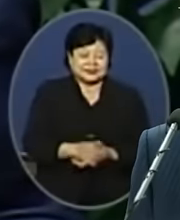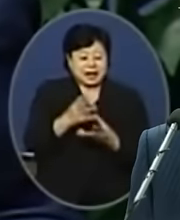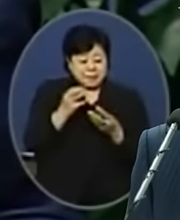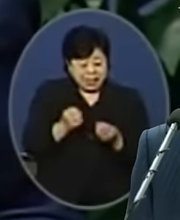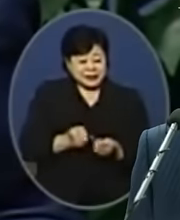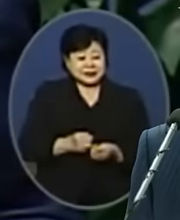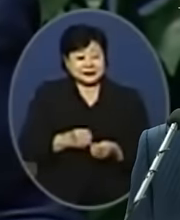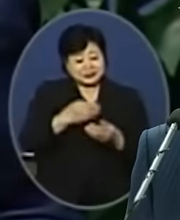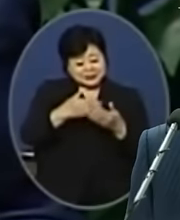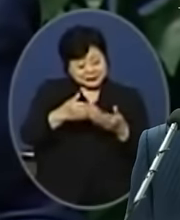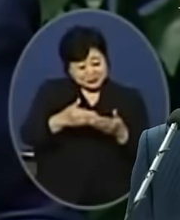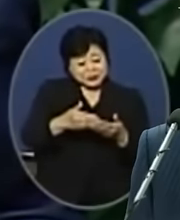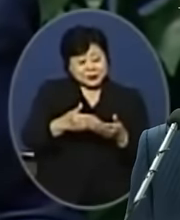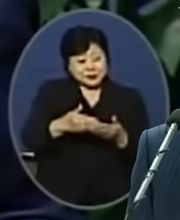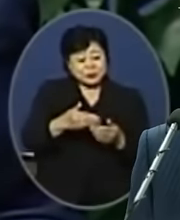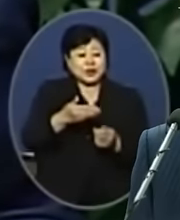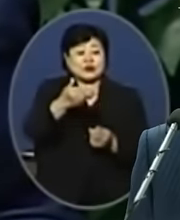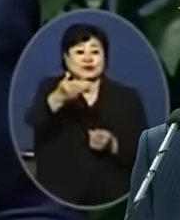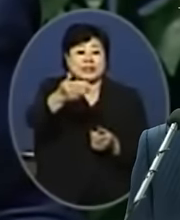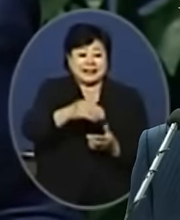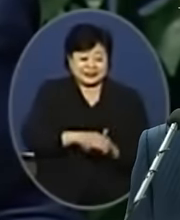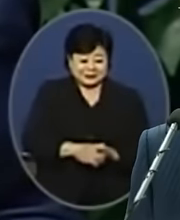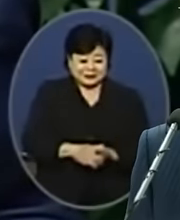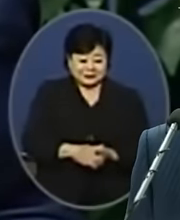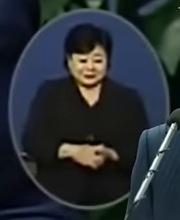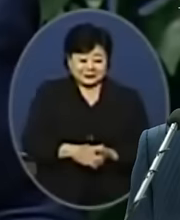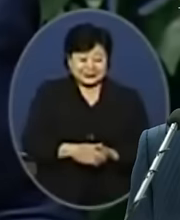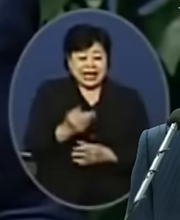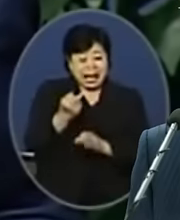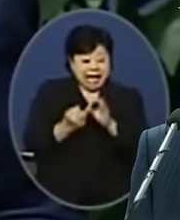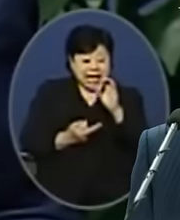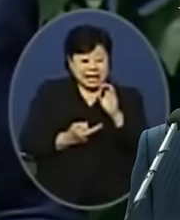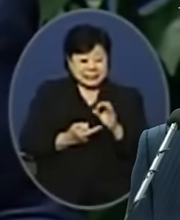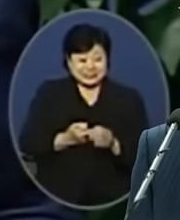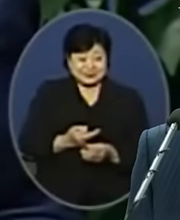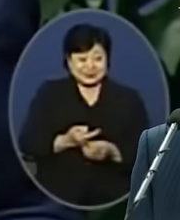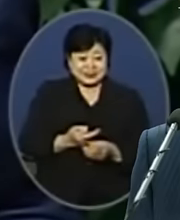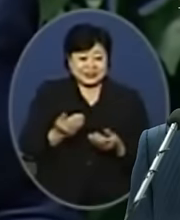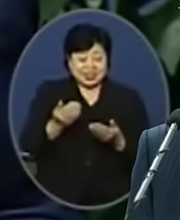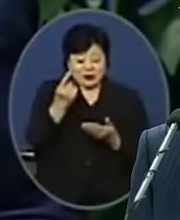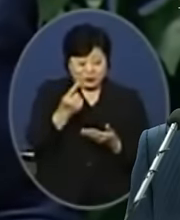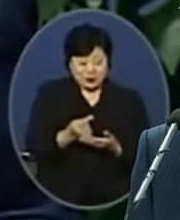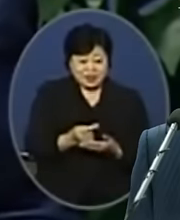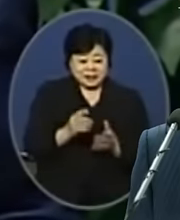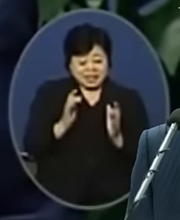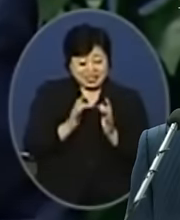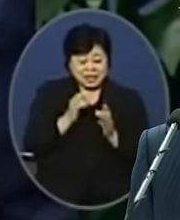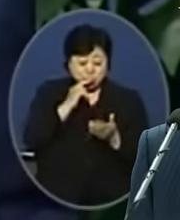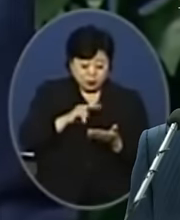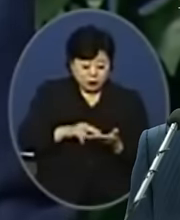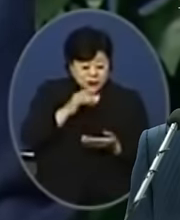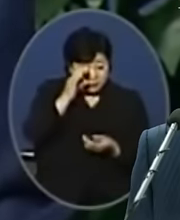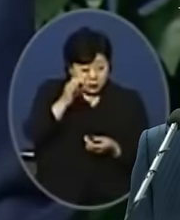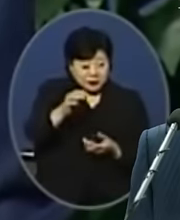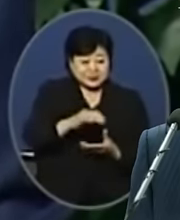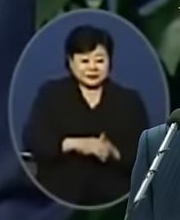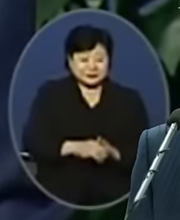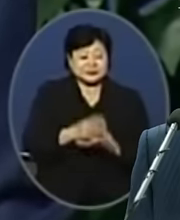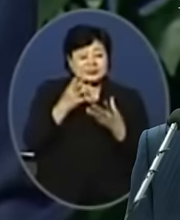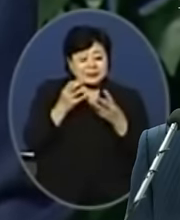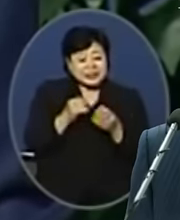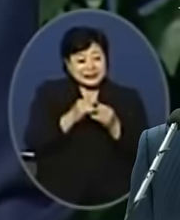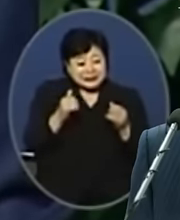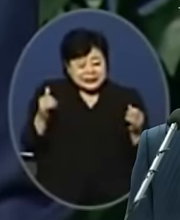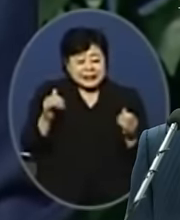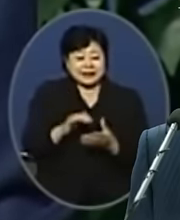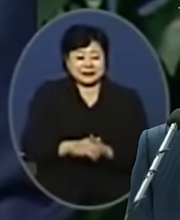많은 성도들이 그림을 그려서 내게 보내와요. 내가 아침에 출근해서 인터넷 편지를 보면은